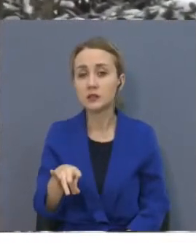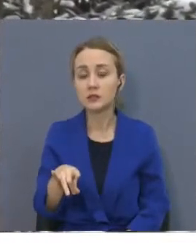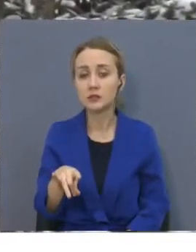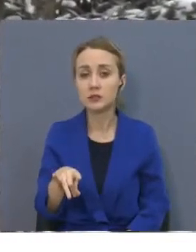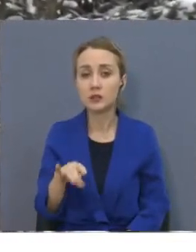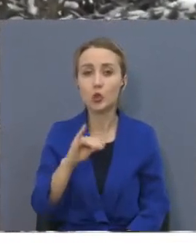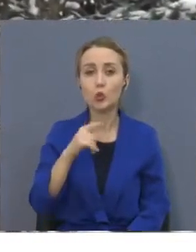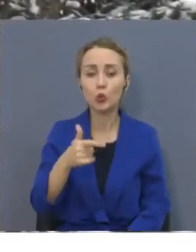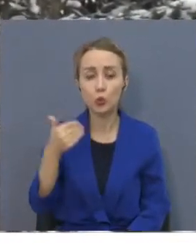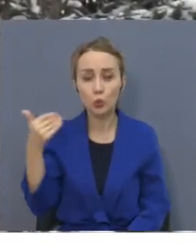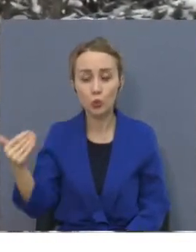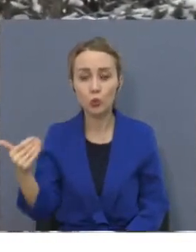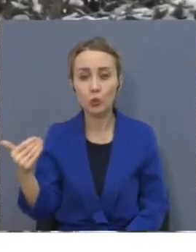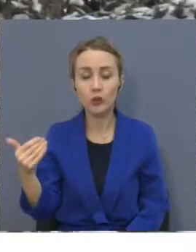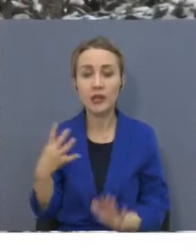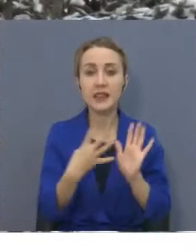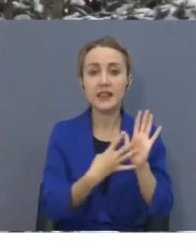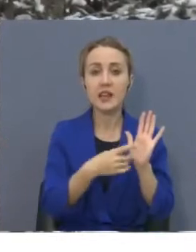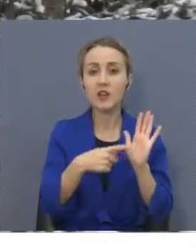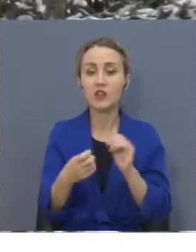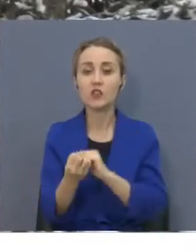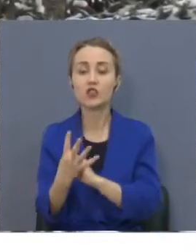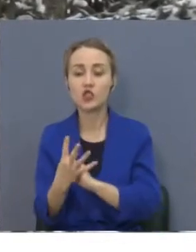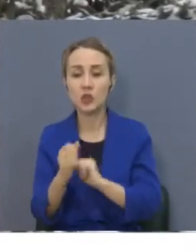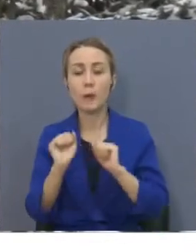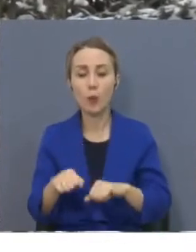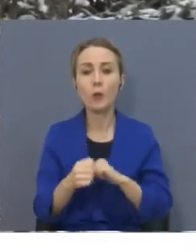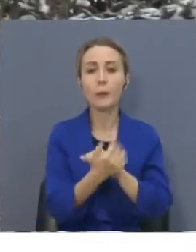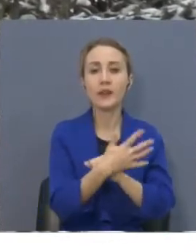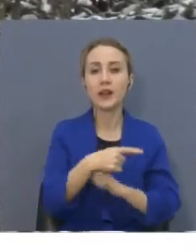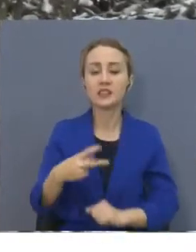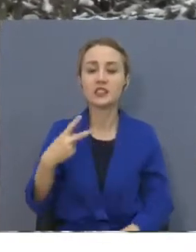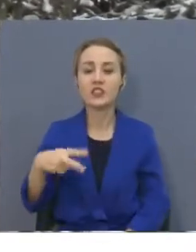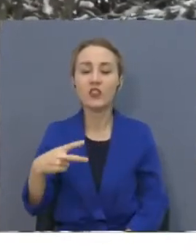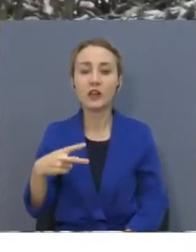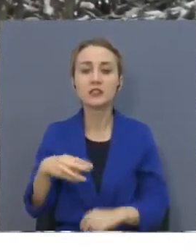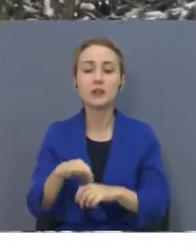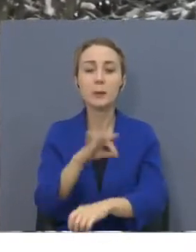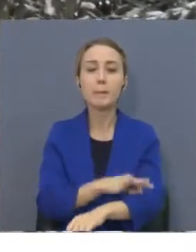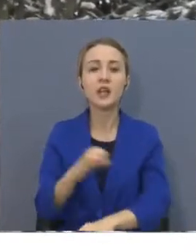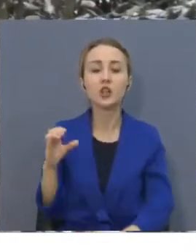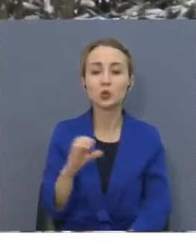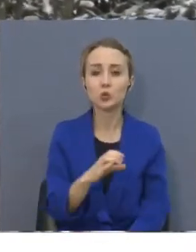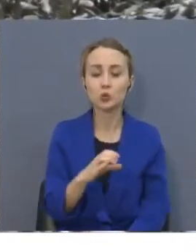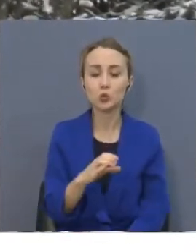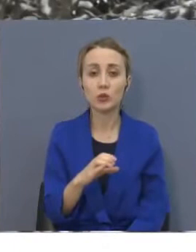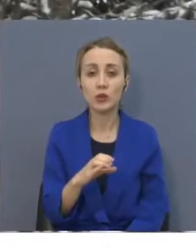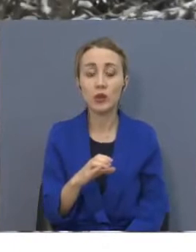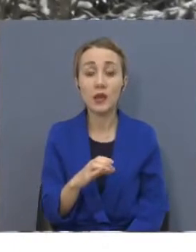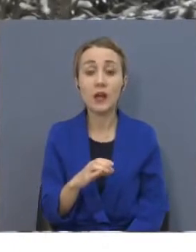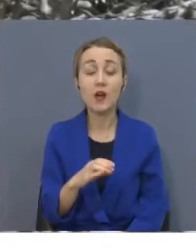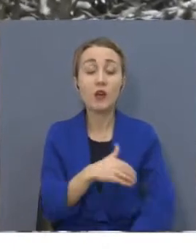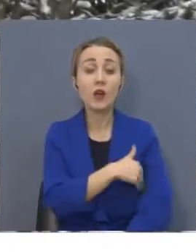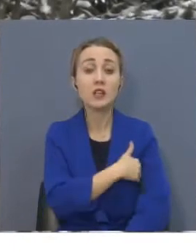западный, юго-западный 9-14, местами 15-20, порывы 23-28 метров в секунду.